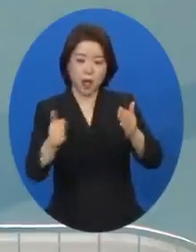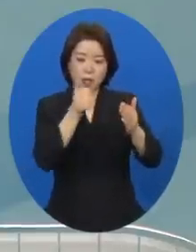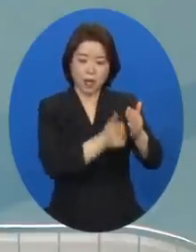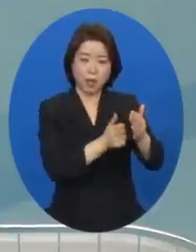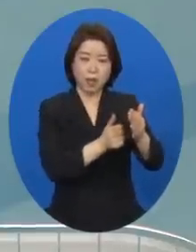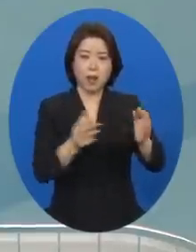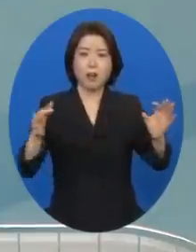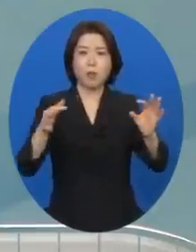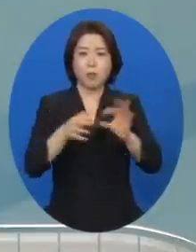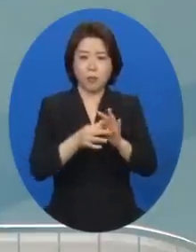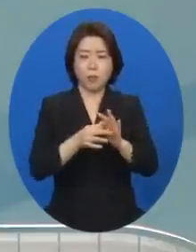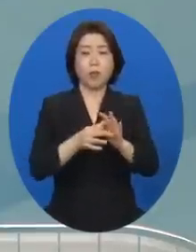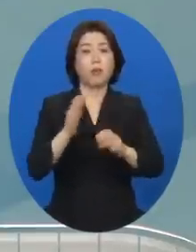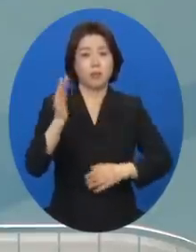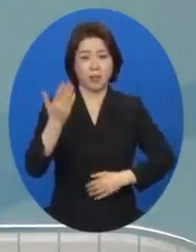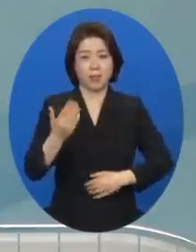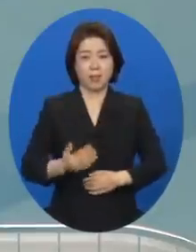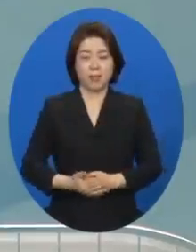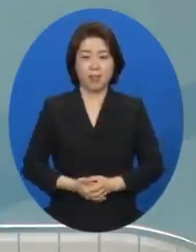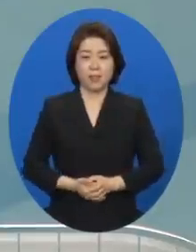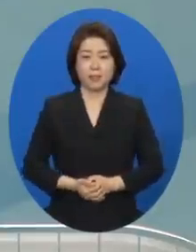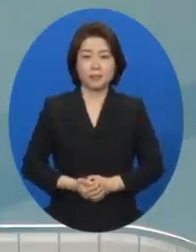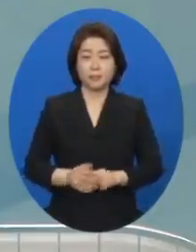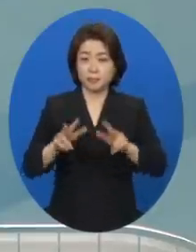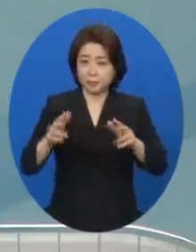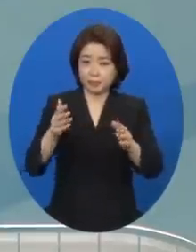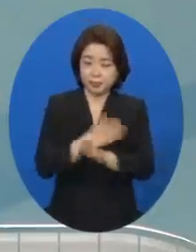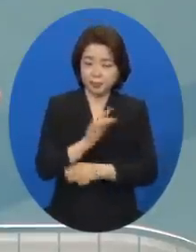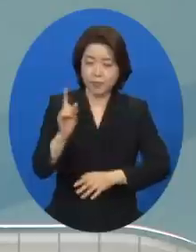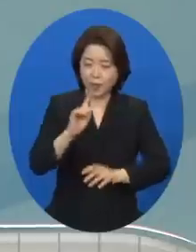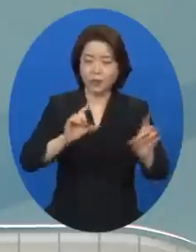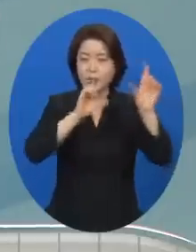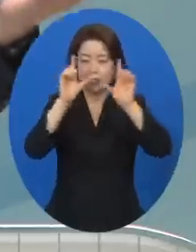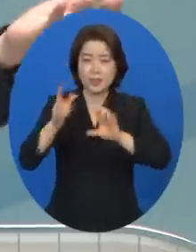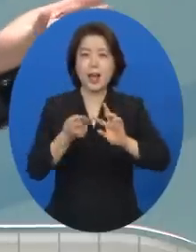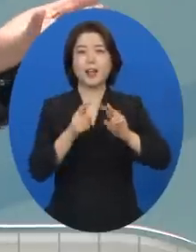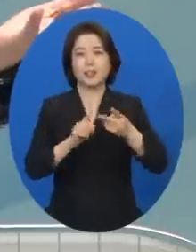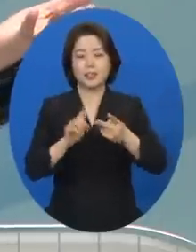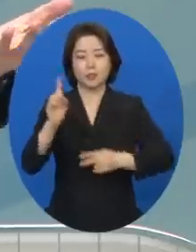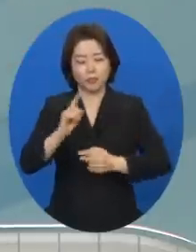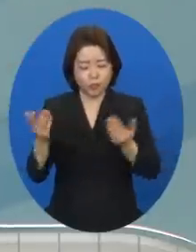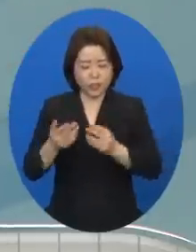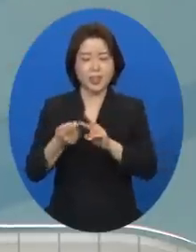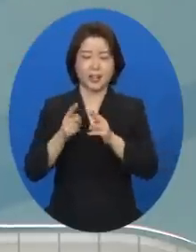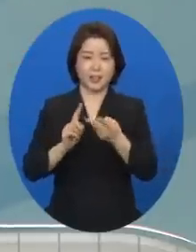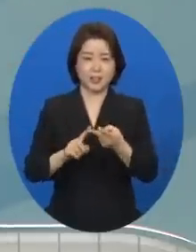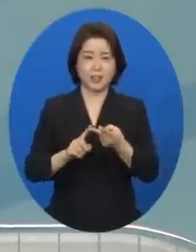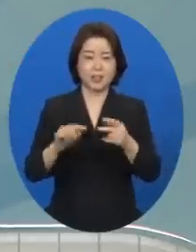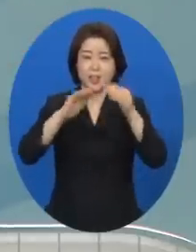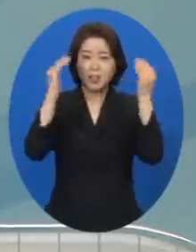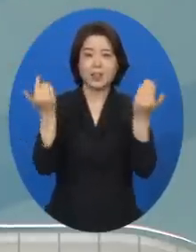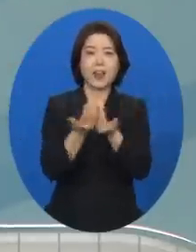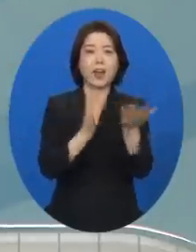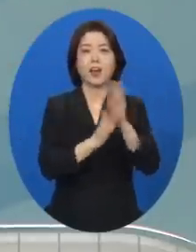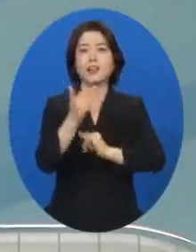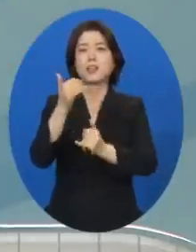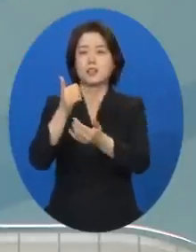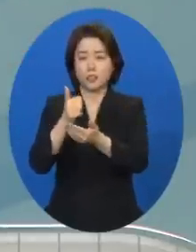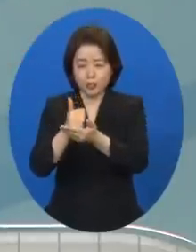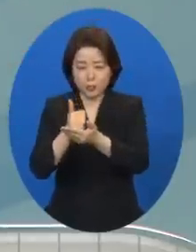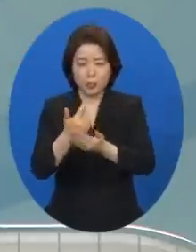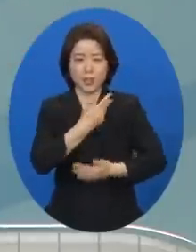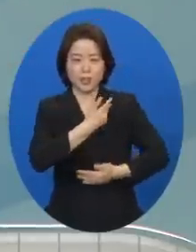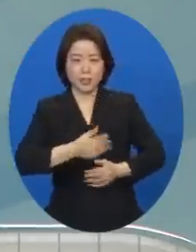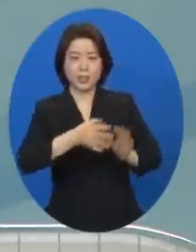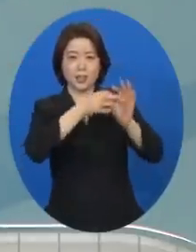관계가 될 것이라 이제부터 무슨 삶을 살 된 지 무슨 일을 하든지 다 예수님께서 제자들을